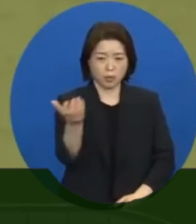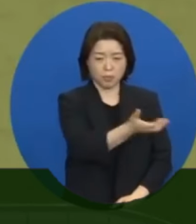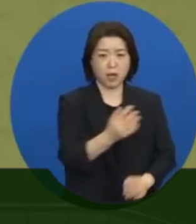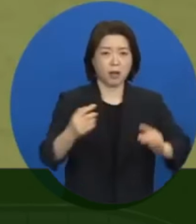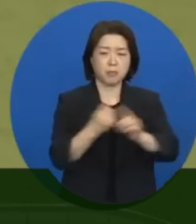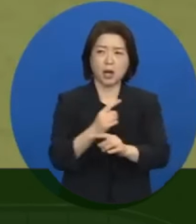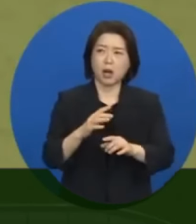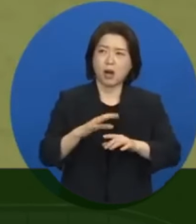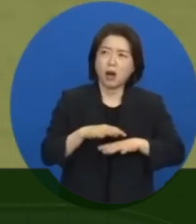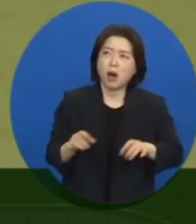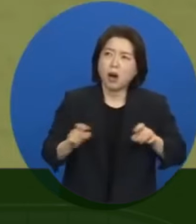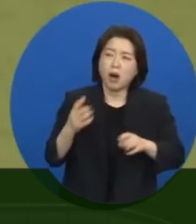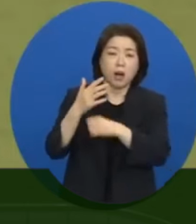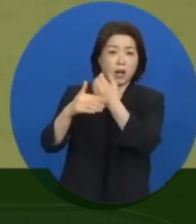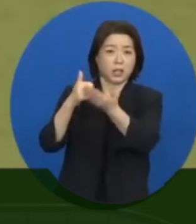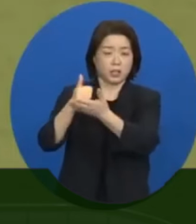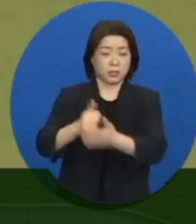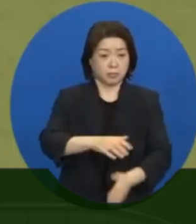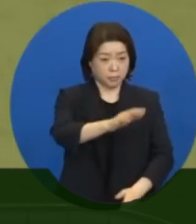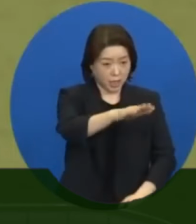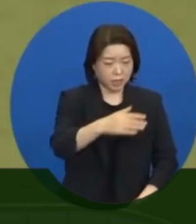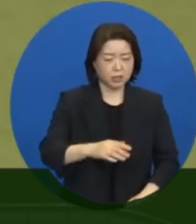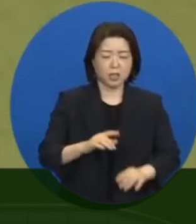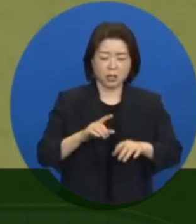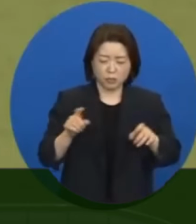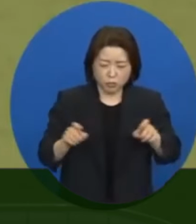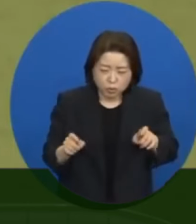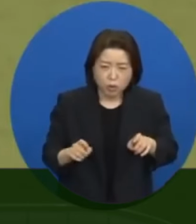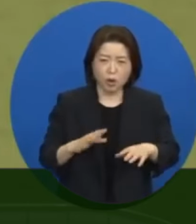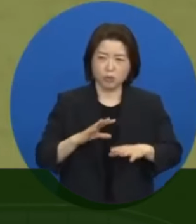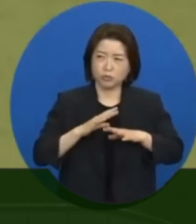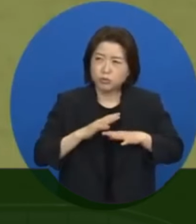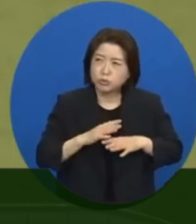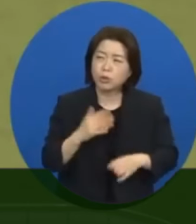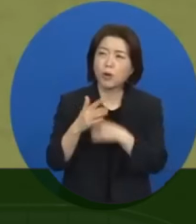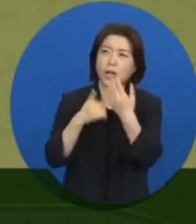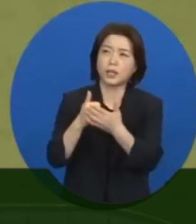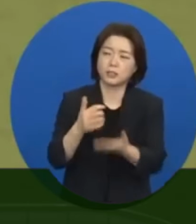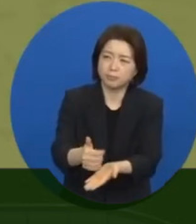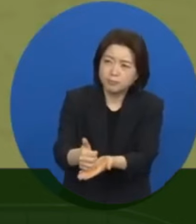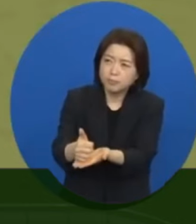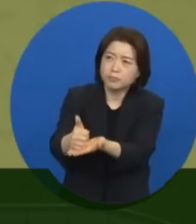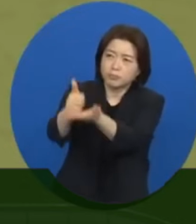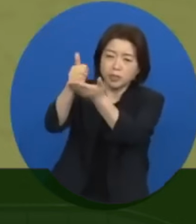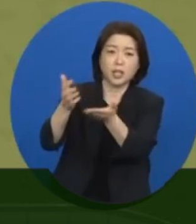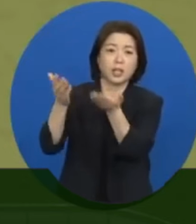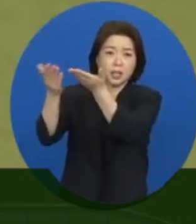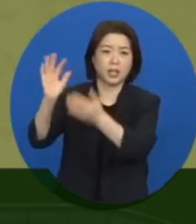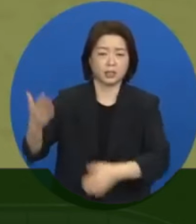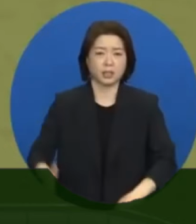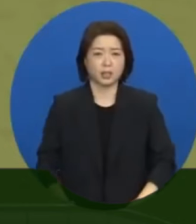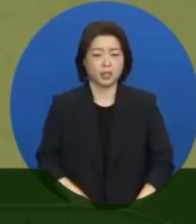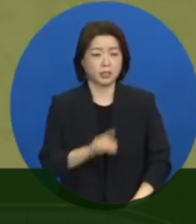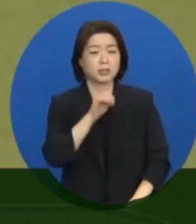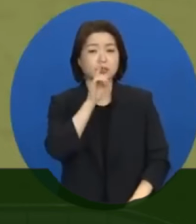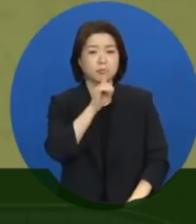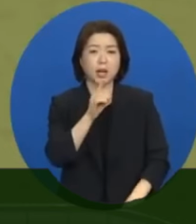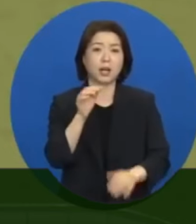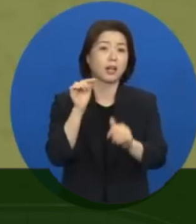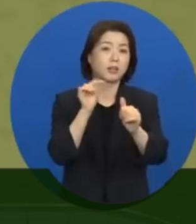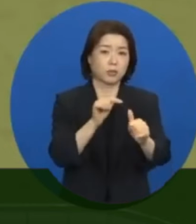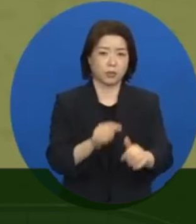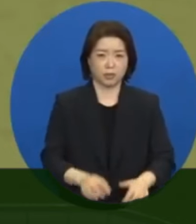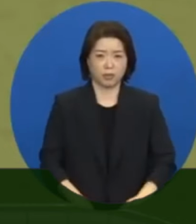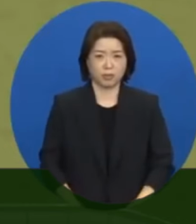두려우신 하나님이나 아들아 두려우신 하나님이다 하나님을 경외해야 된다 그거를 전해 주고 있는